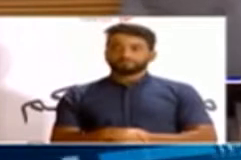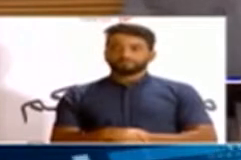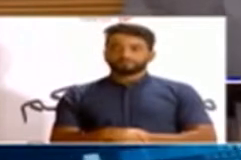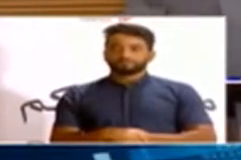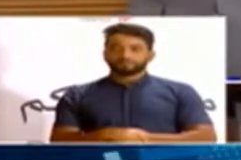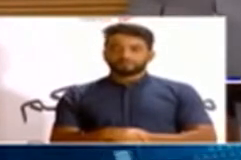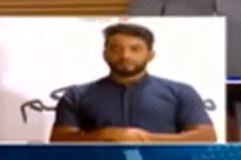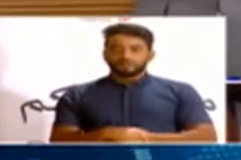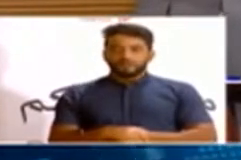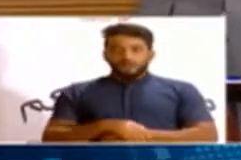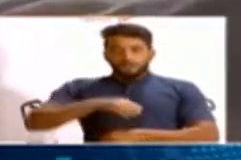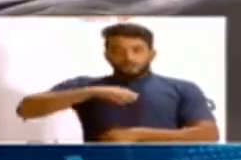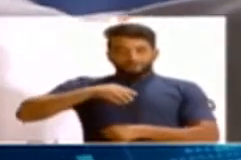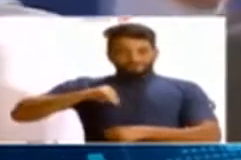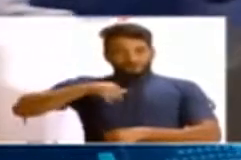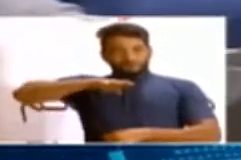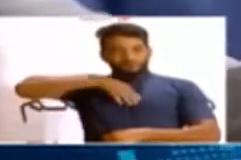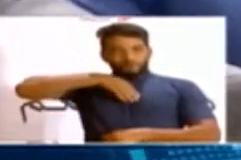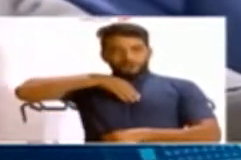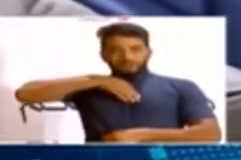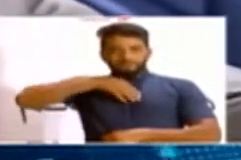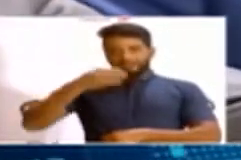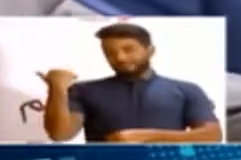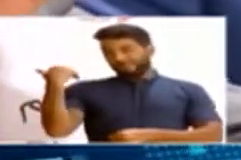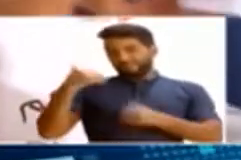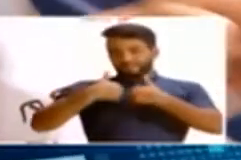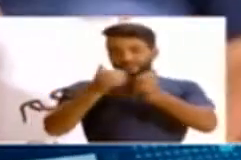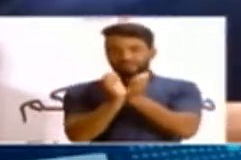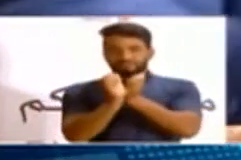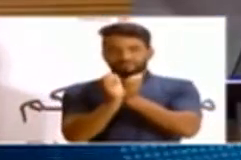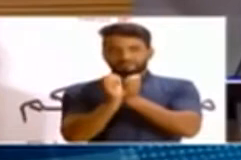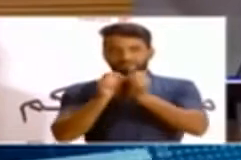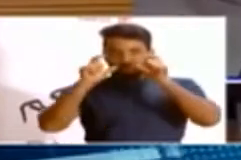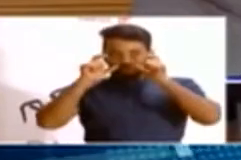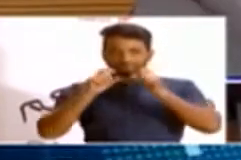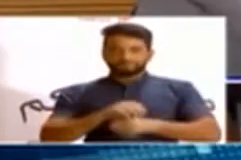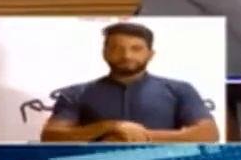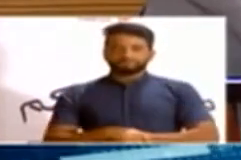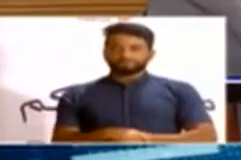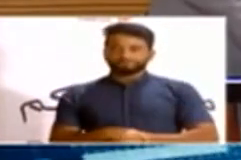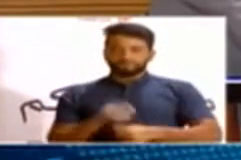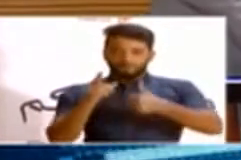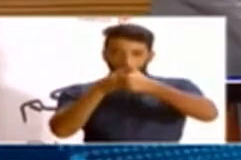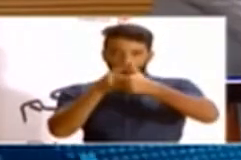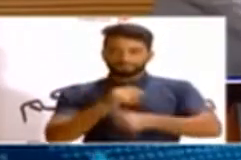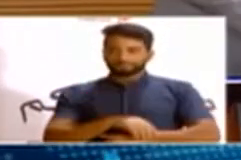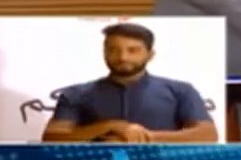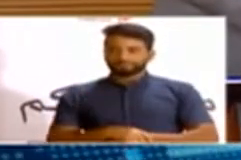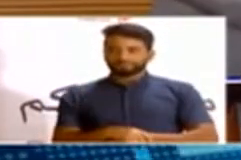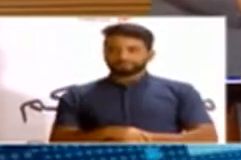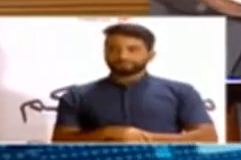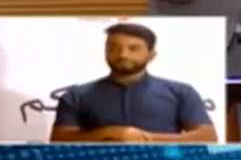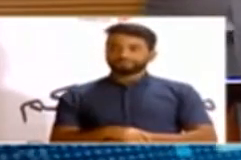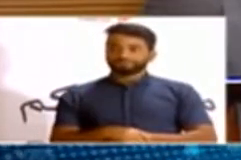دستوريا لأنه ليست في حالة الشعور، ليست من أجل القيام بحملة انتخابية، هي من أجل السفر أو